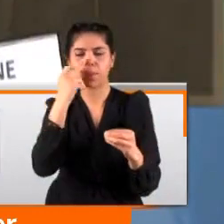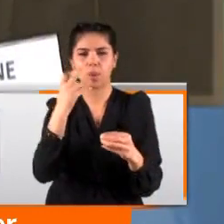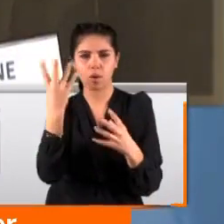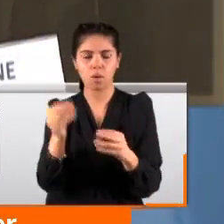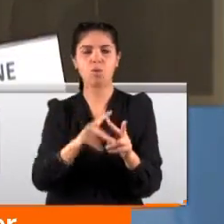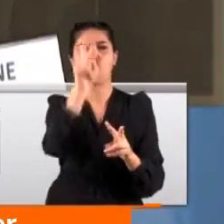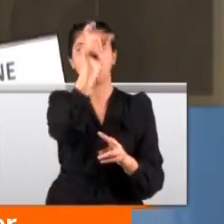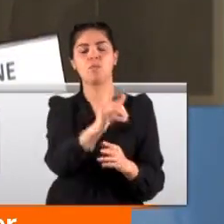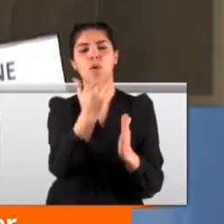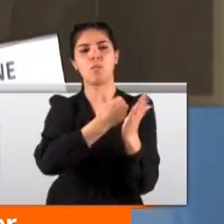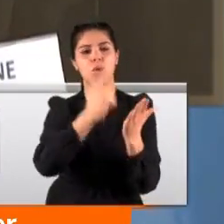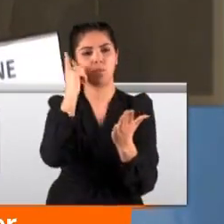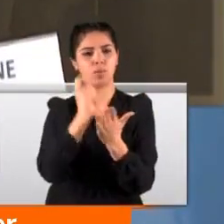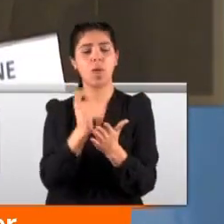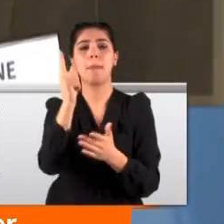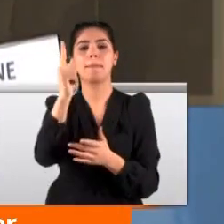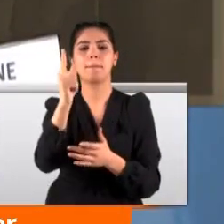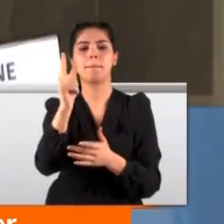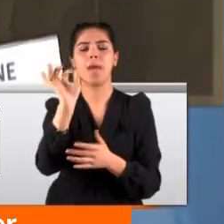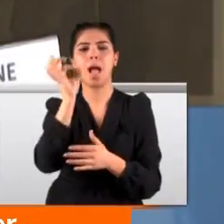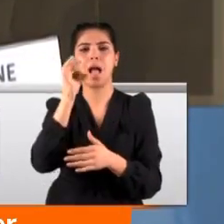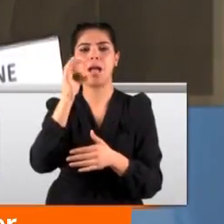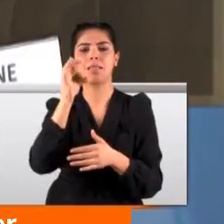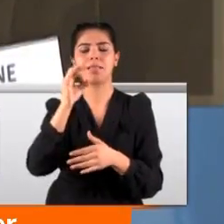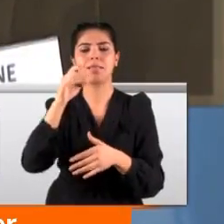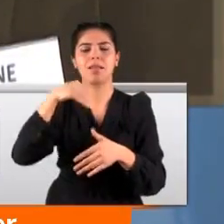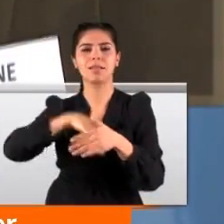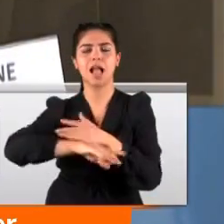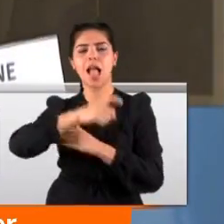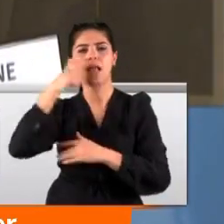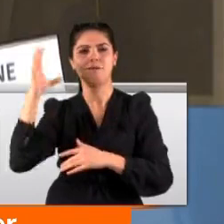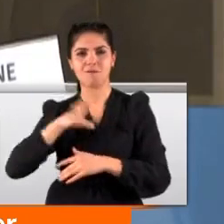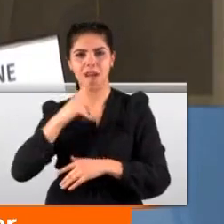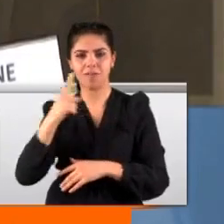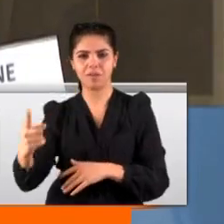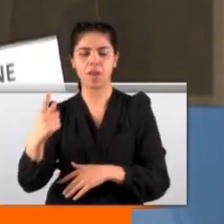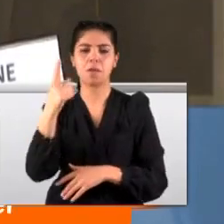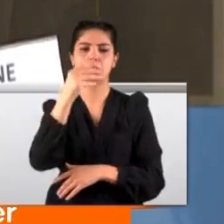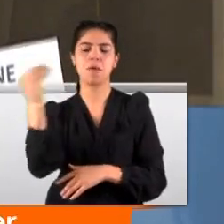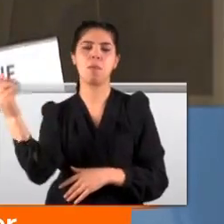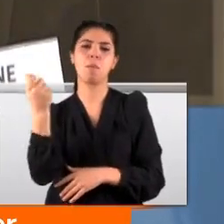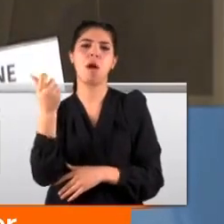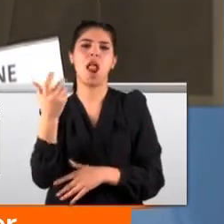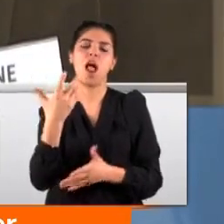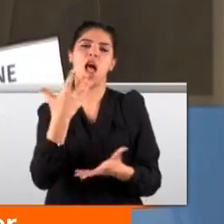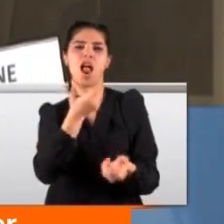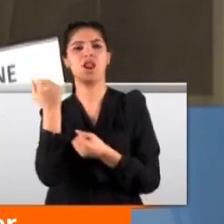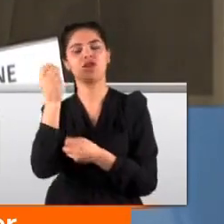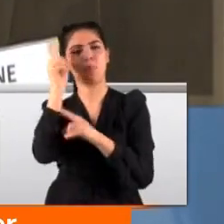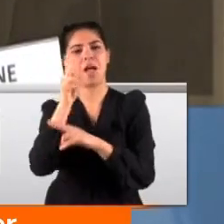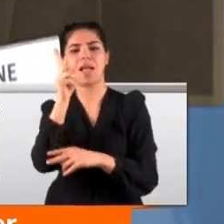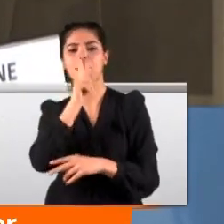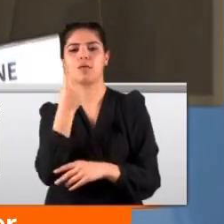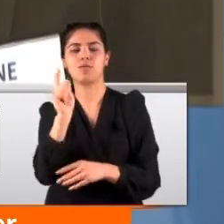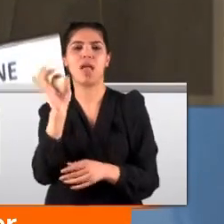var dediler bana. Biz ortak olacağız. Birer milyon lira para düşecek 3 kişi dedi. Ben de zengin olacağız ümidiyle 200 bin lira değerinde